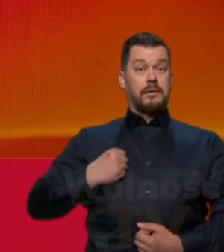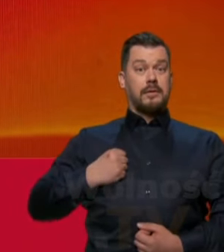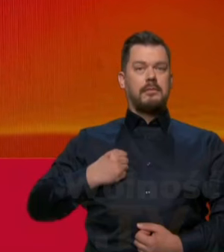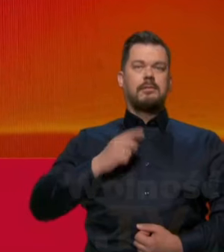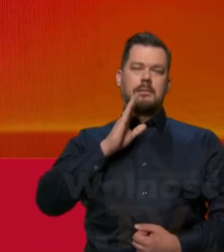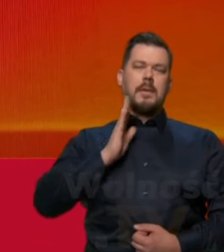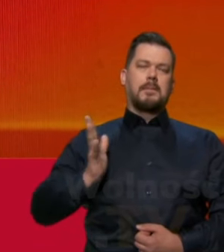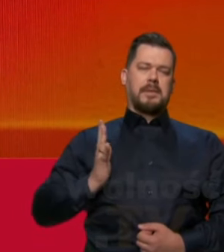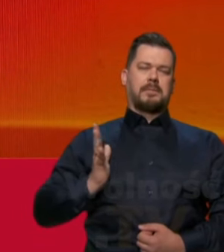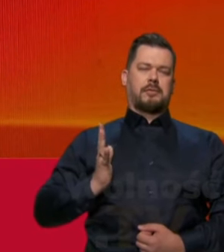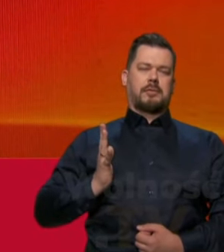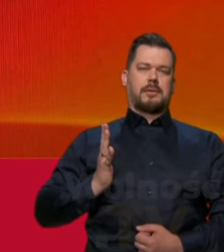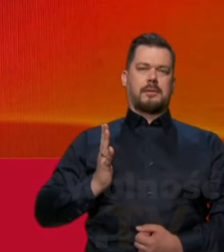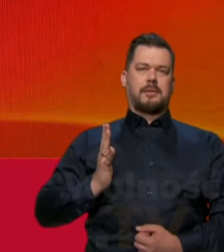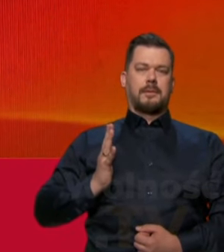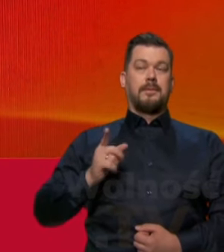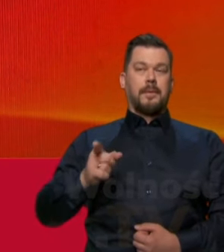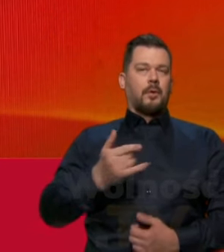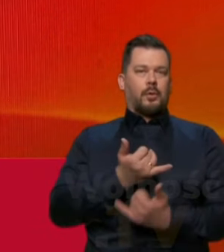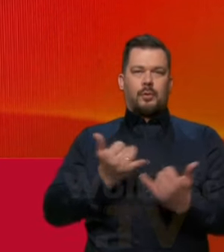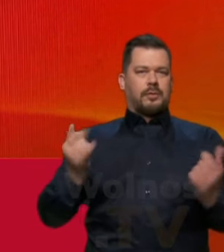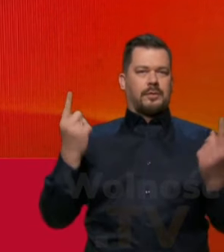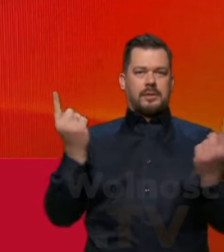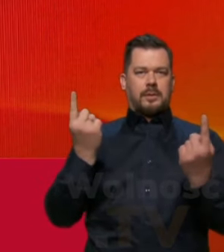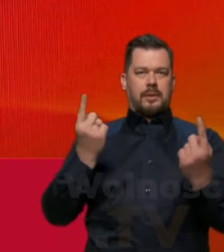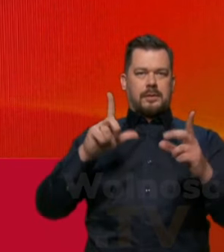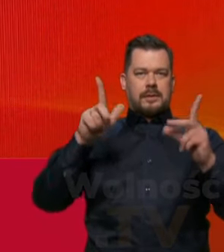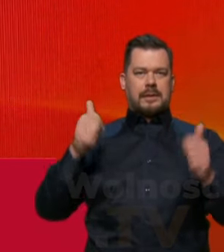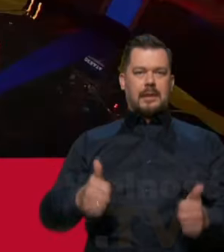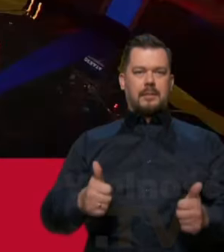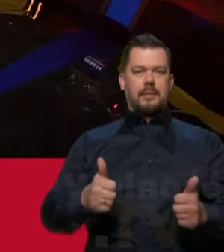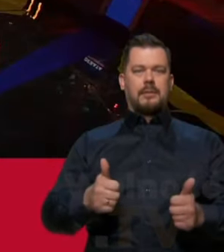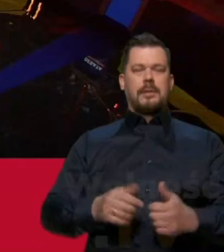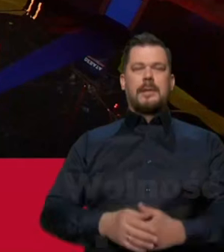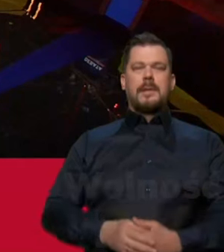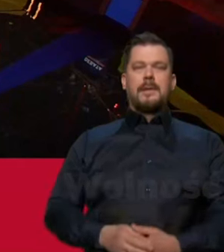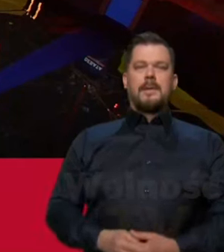relatywnie bezpieczna. Mimo że wydarzają się tego typu momenty i tego typu